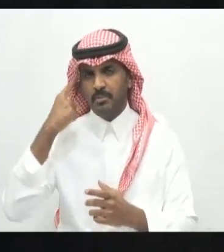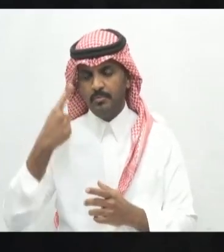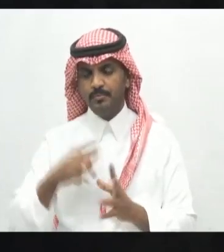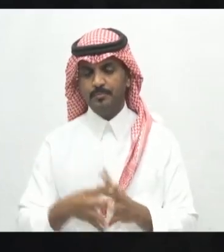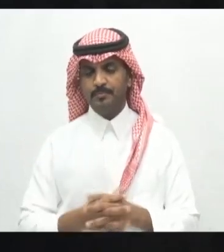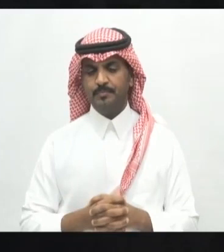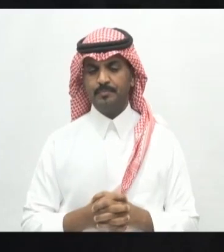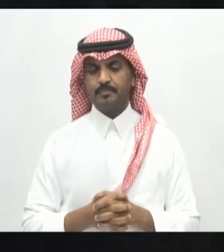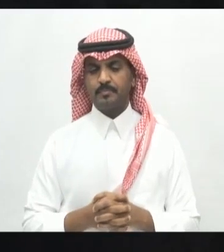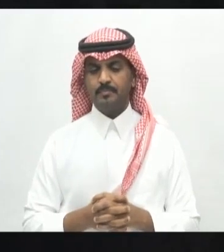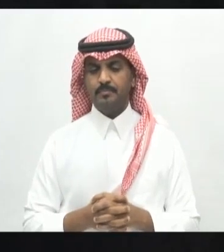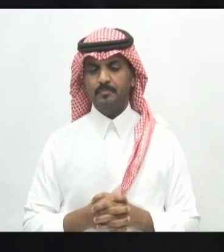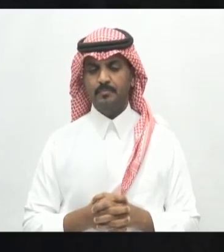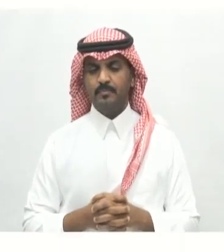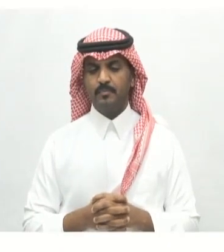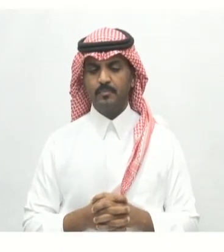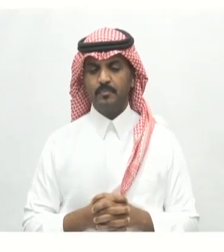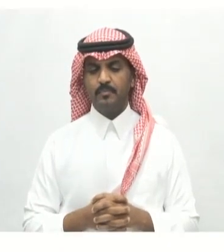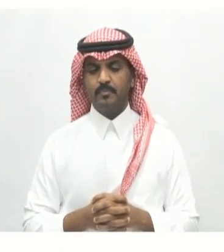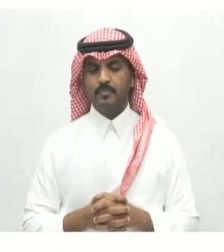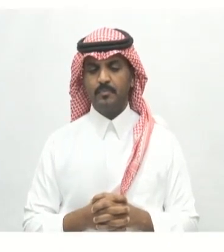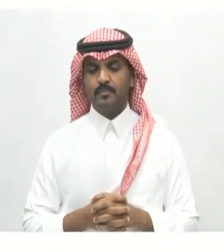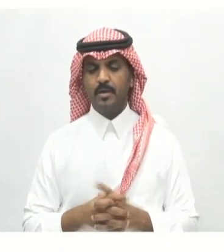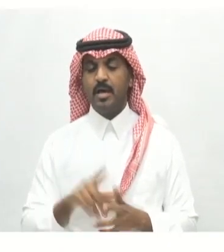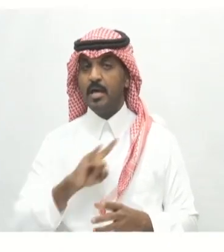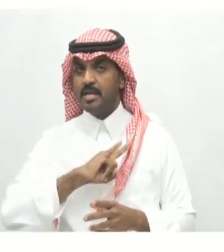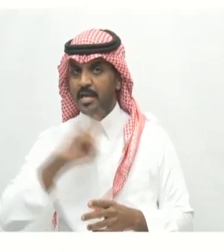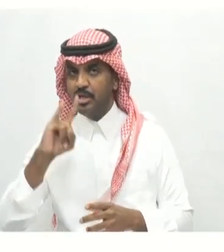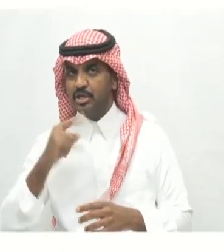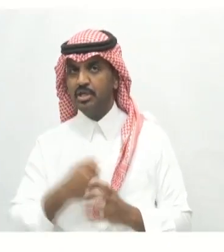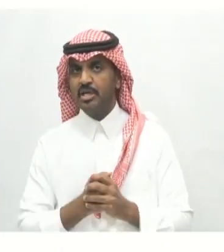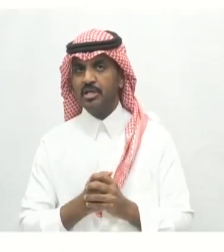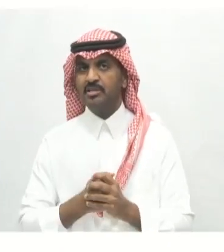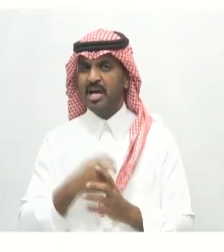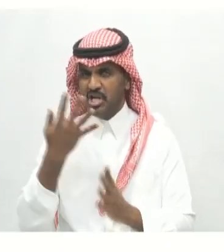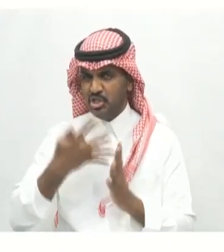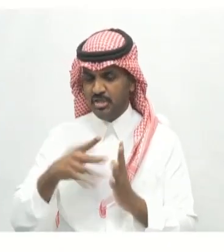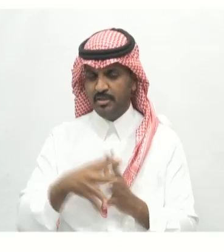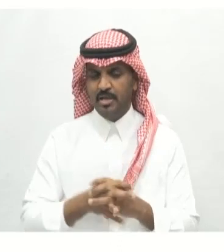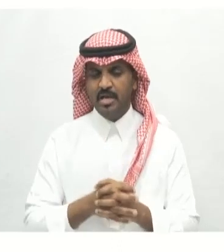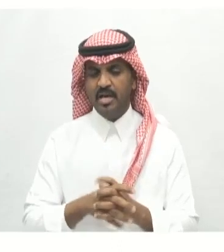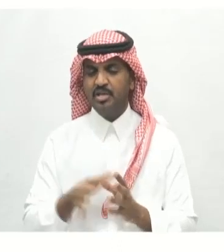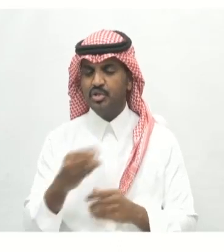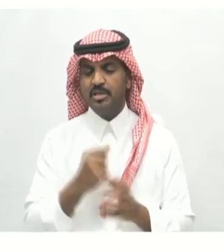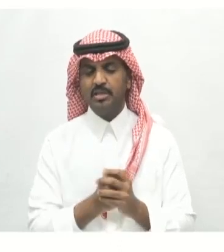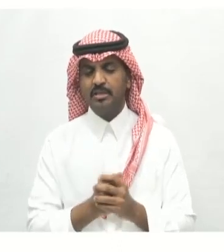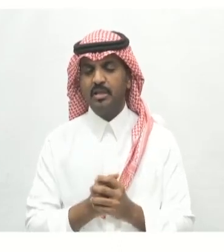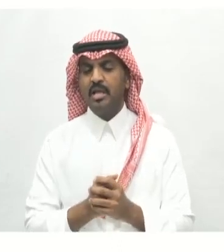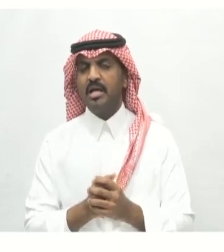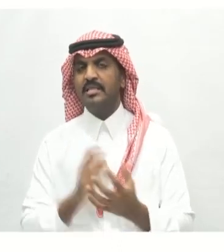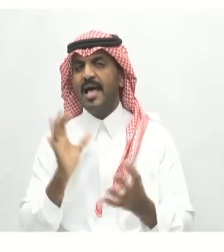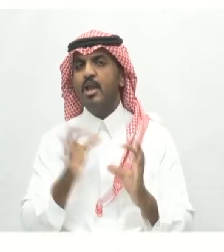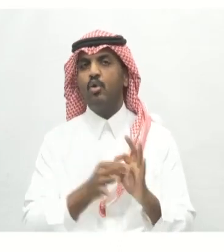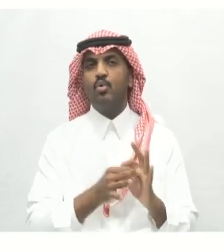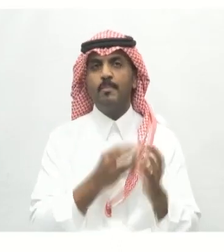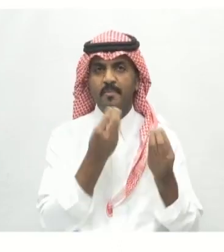هذا ذا التعليل النظري العقلي ان ان نهي الشارع الحكيم عن الشيء يدل على تعلق